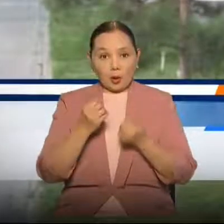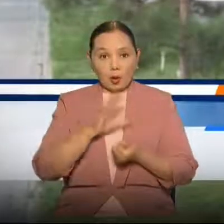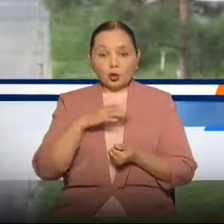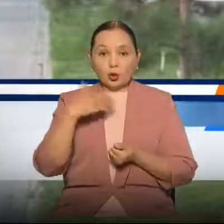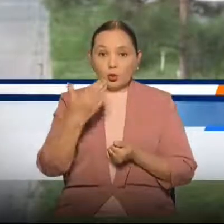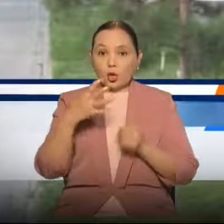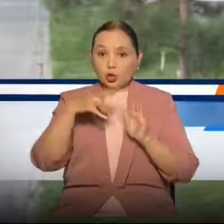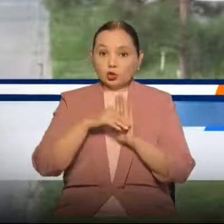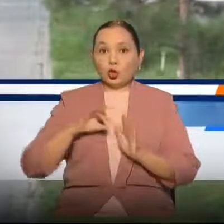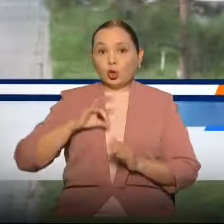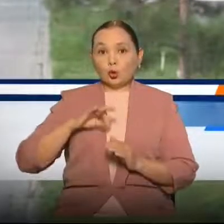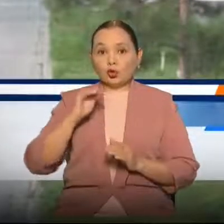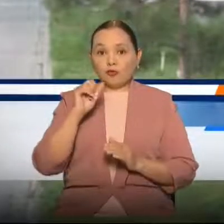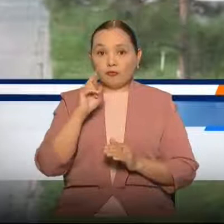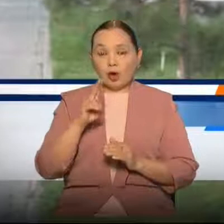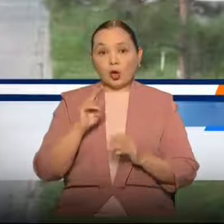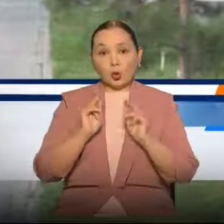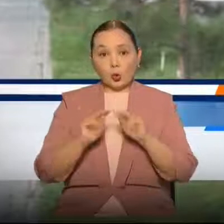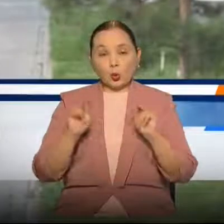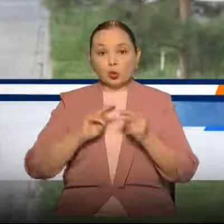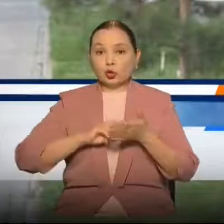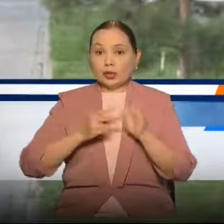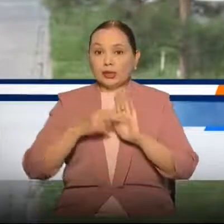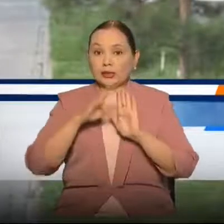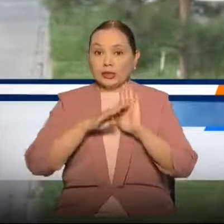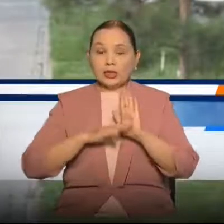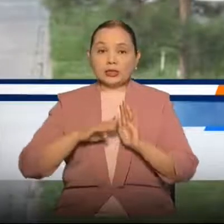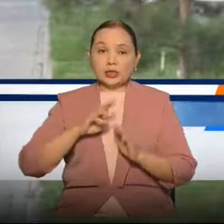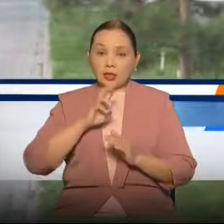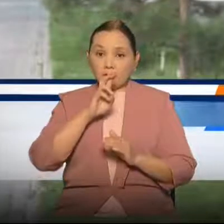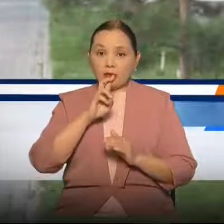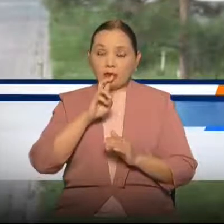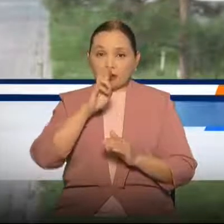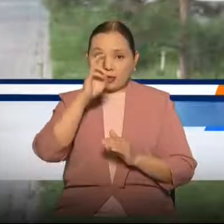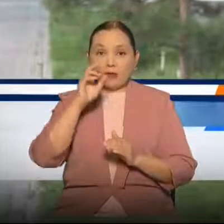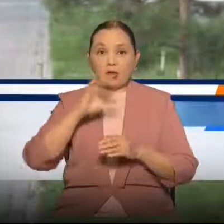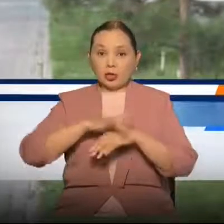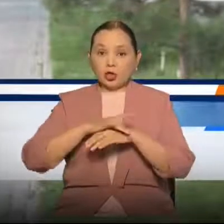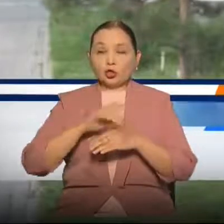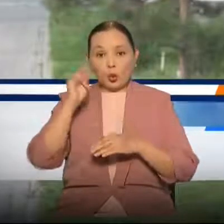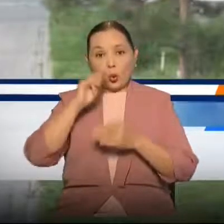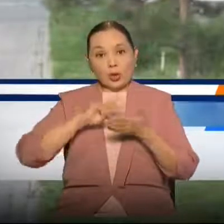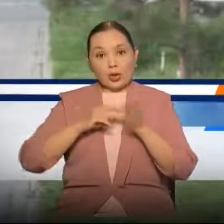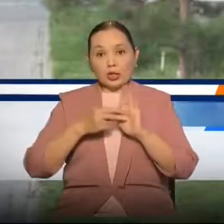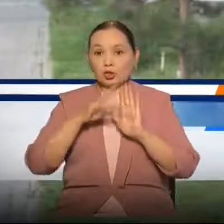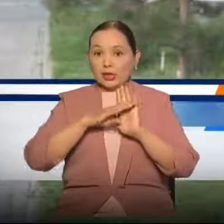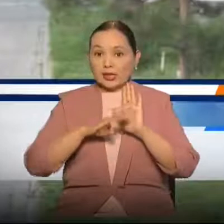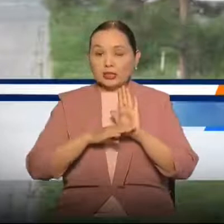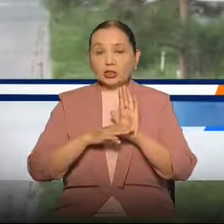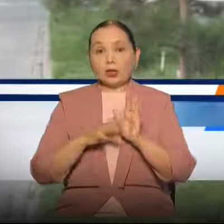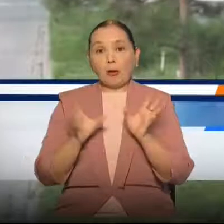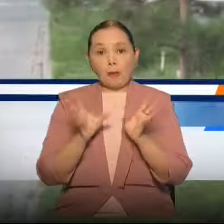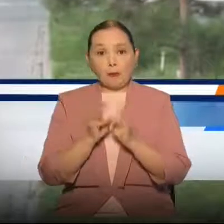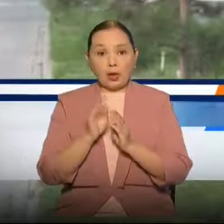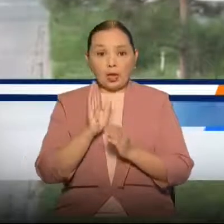Jumladan yuridik fakultetlarni o'quv reja, o'quv dasturlarini Toshkent davlat yuridik universitetining o'quv reja va dasturlari bilan bir